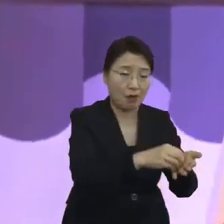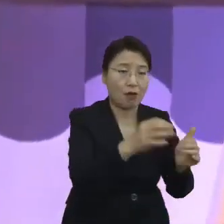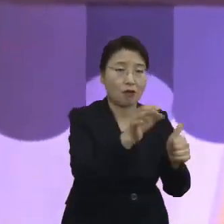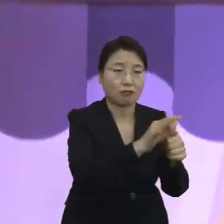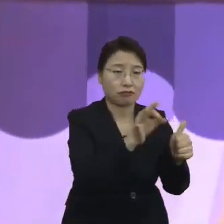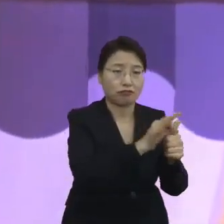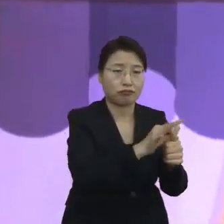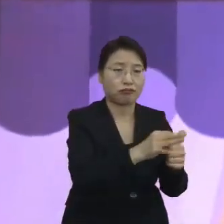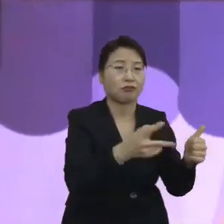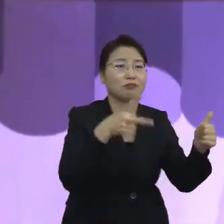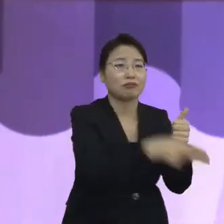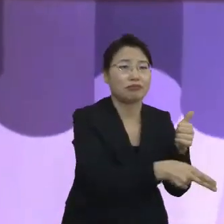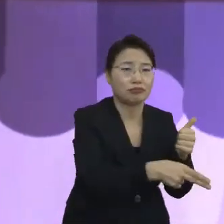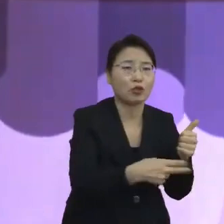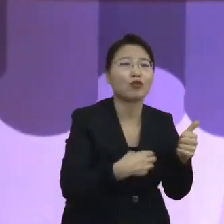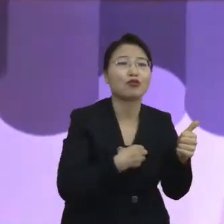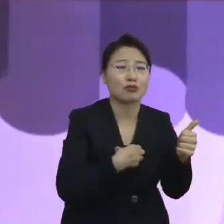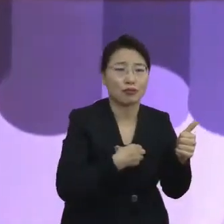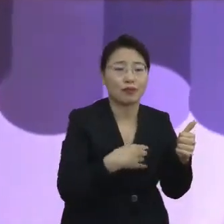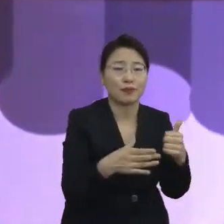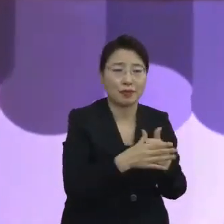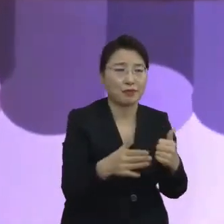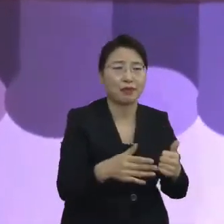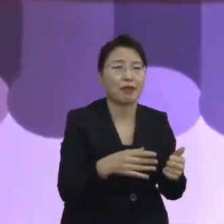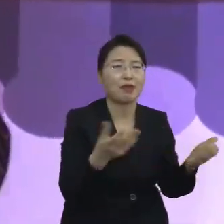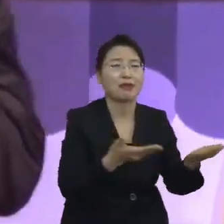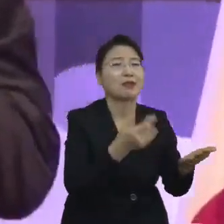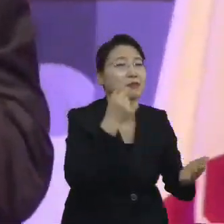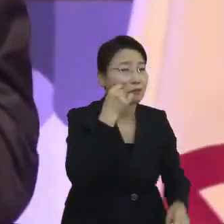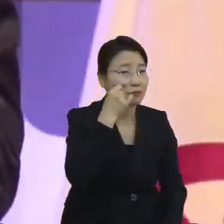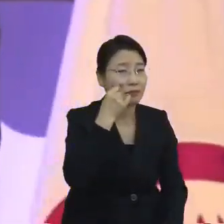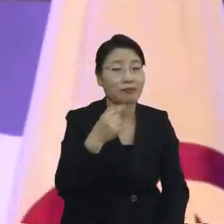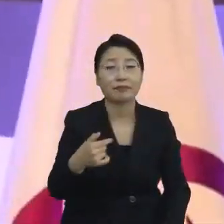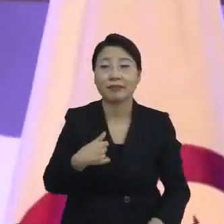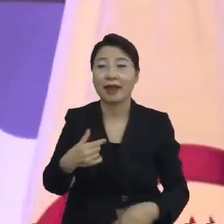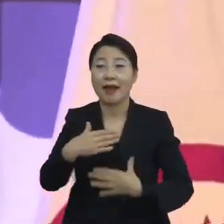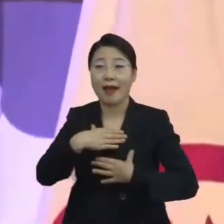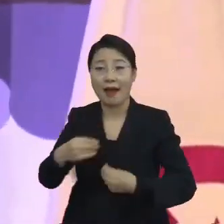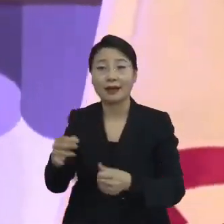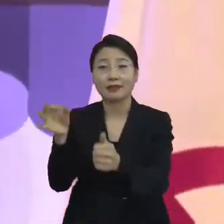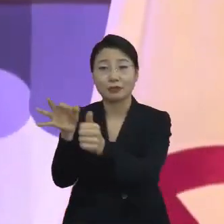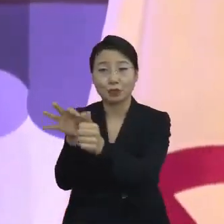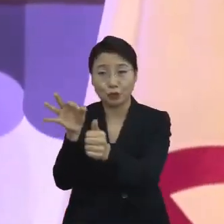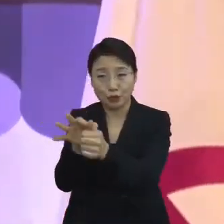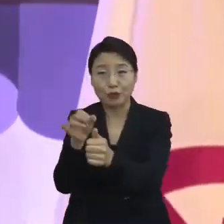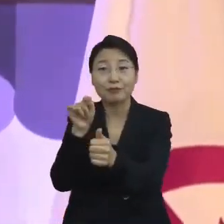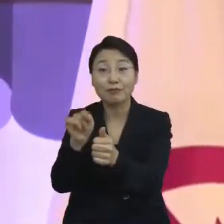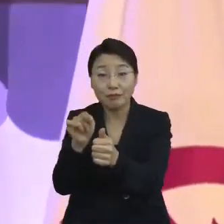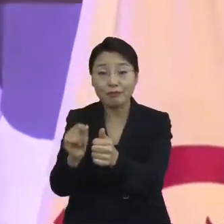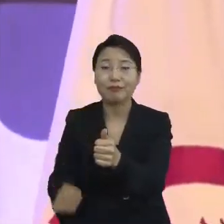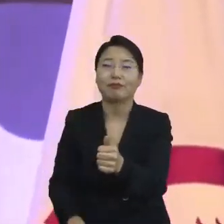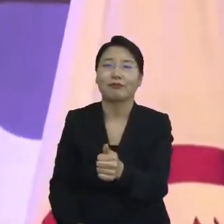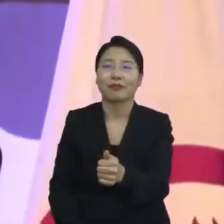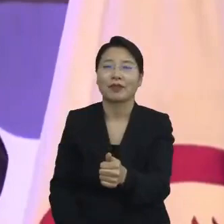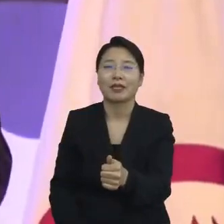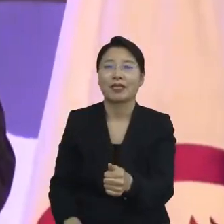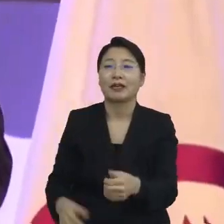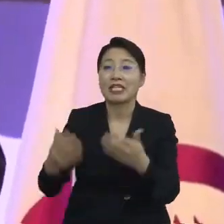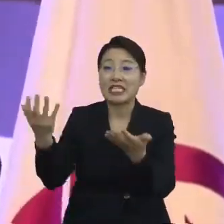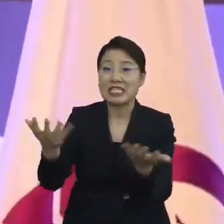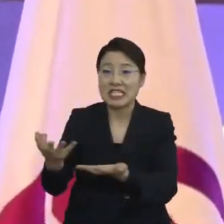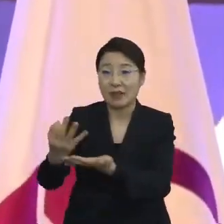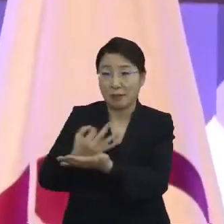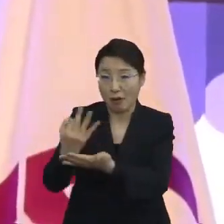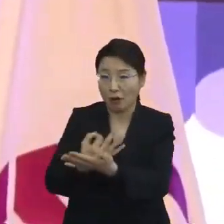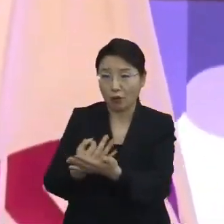자격을 뺏길까 봐. 그건 다 알고 계시잖아요. 그런데 이 새로운 제도에 의하면 뺏기질 않기 때문에,